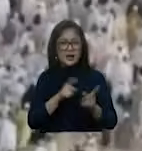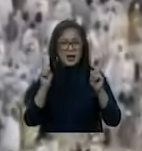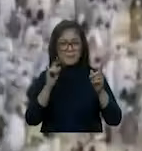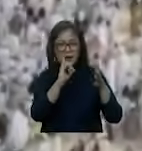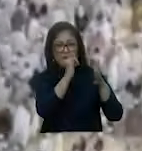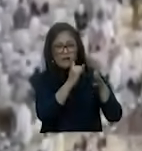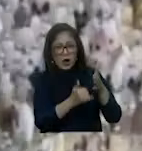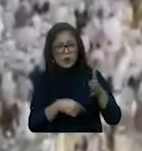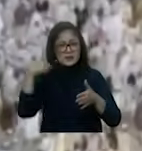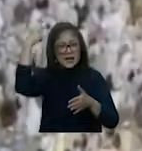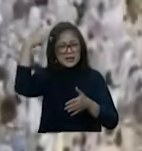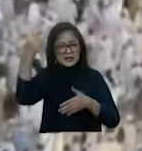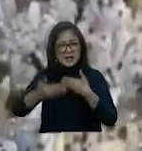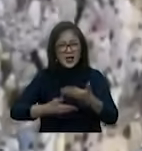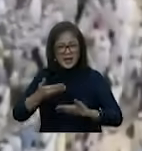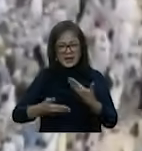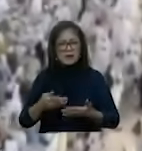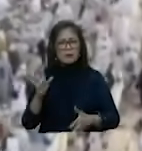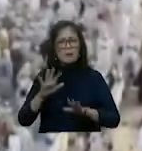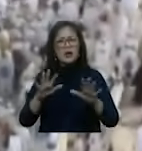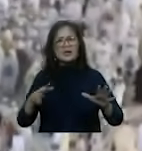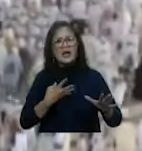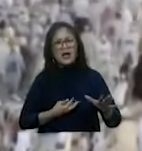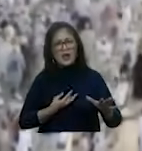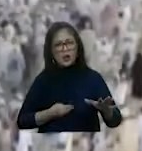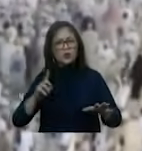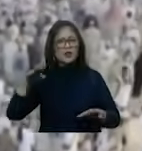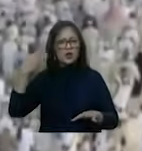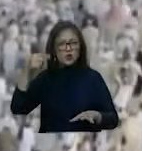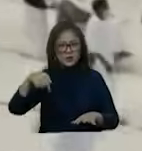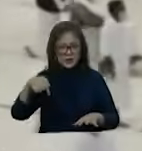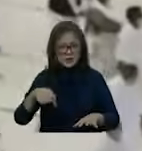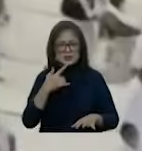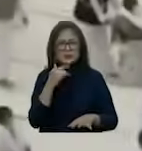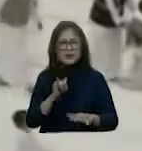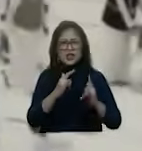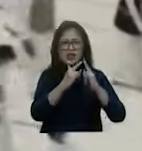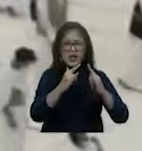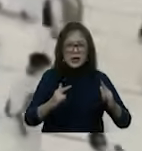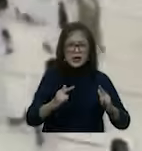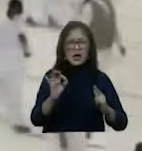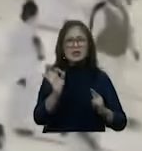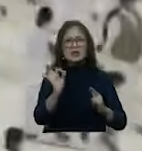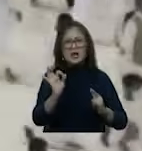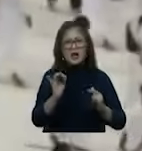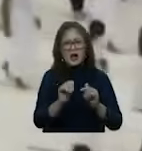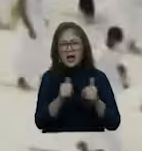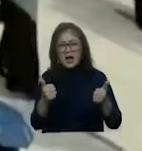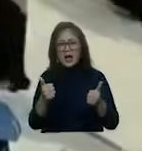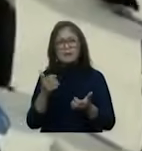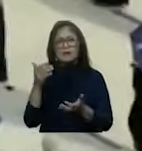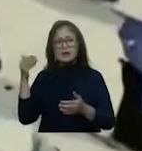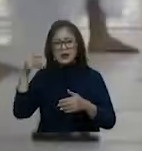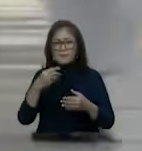Haji berdasarkan banyaknya Kelan jamaah pada tahun ini diantaranya seperti tenda jemah yang tidak memadai hingga keterlambatan